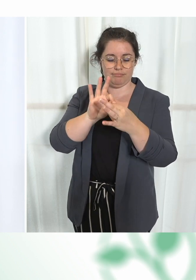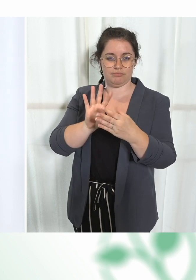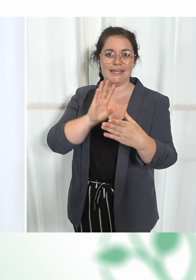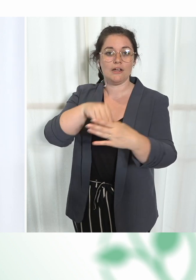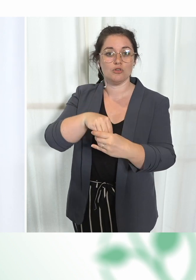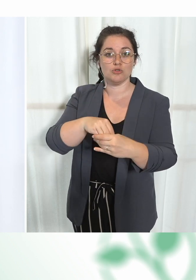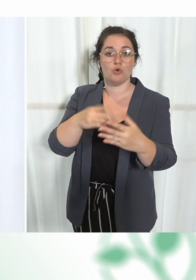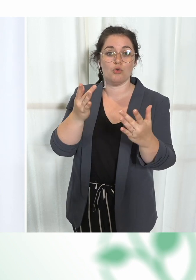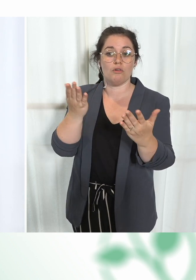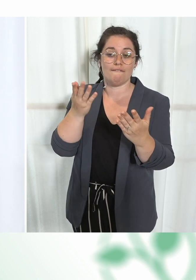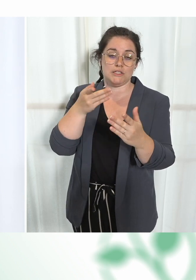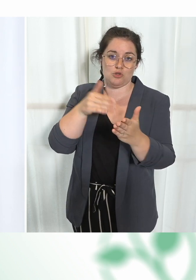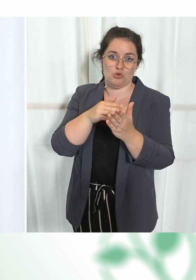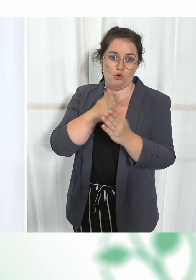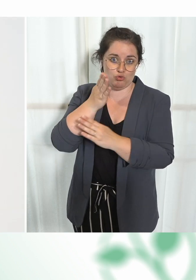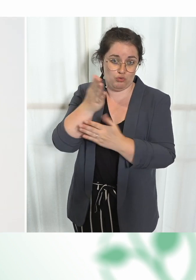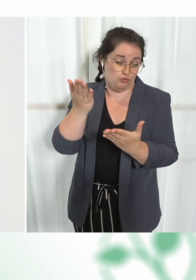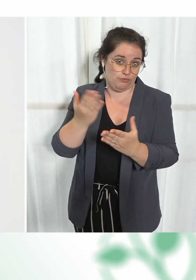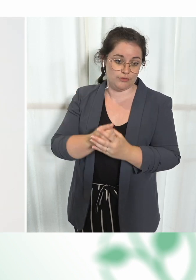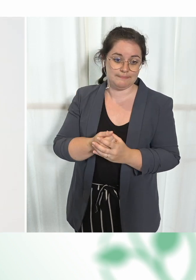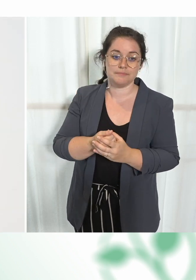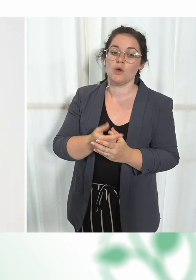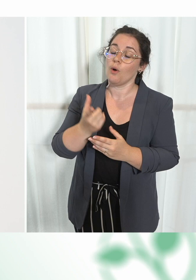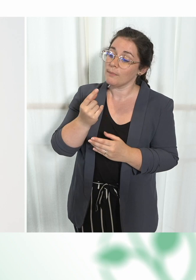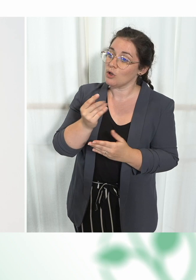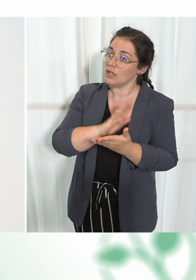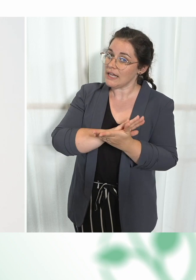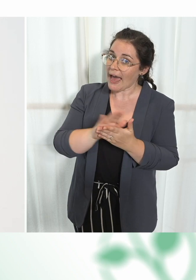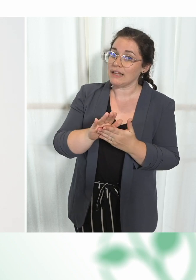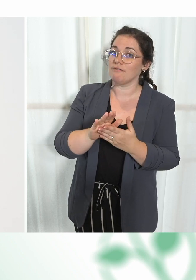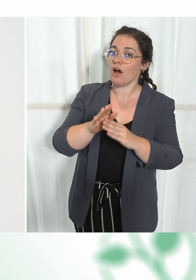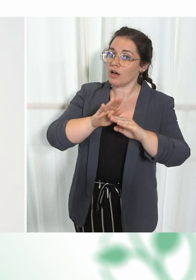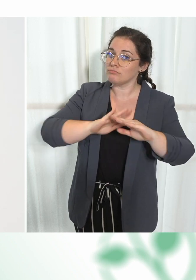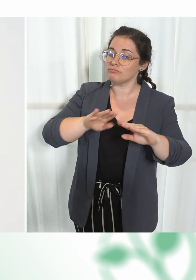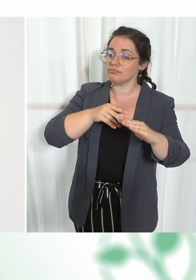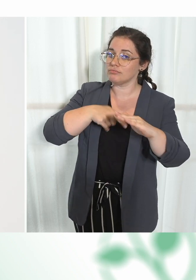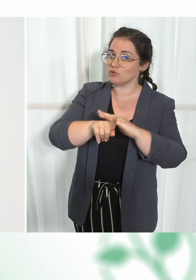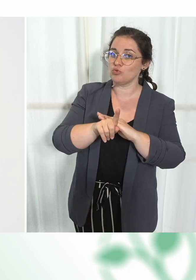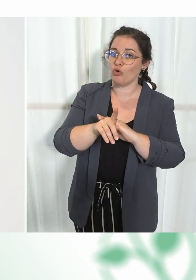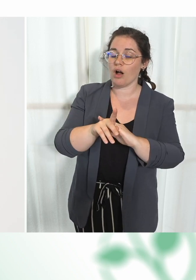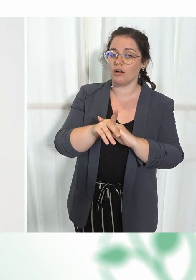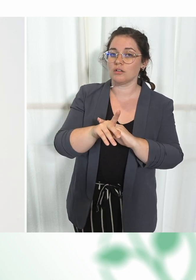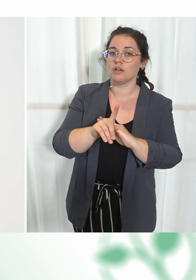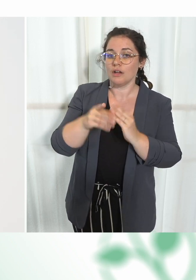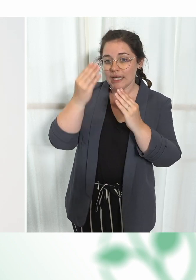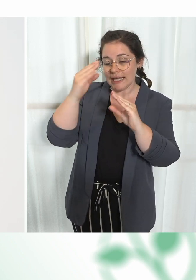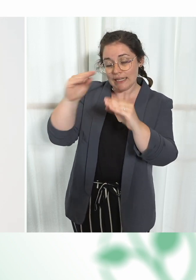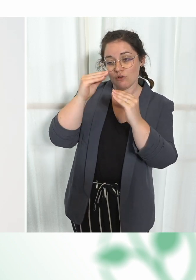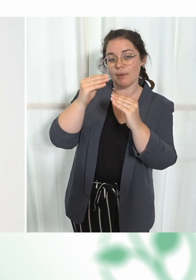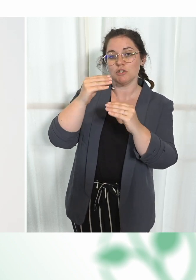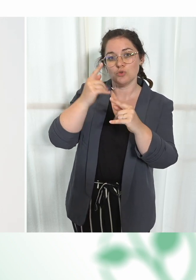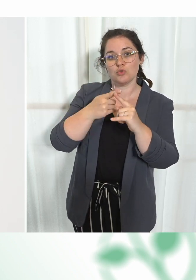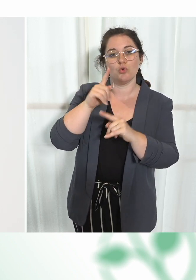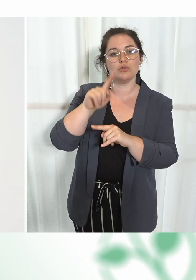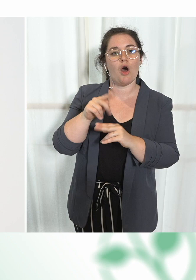vorhaben. Das heißt, ganz einfach und niederschwellig der Zugang zu Informationen, aber natürlich auch zu